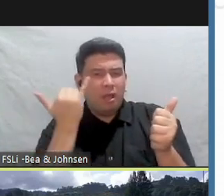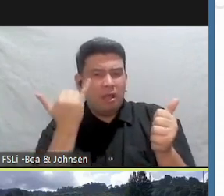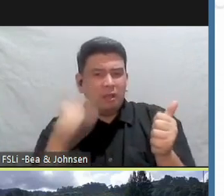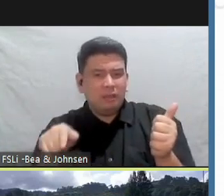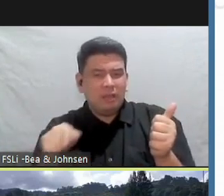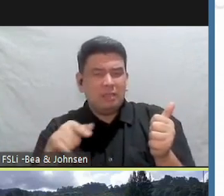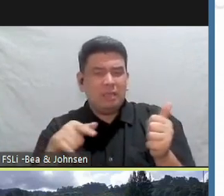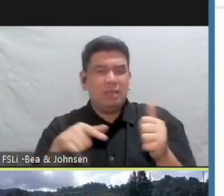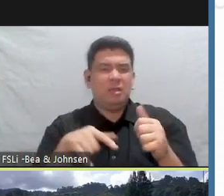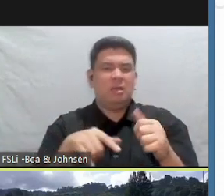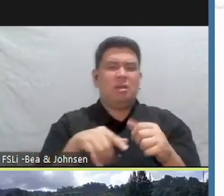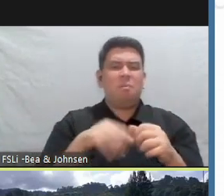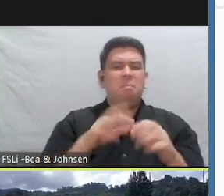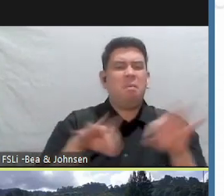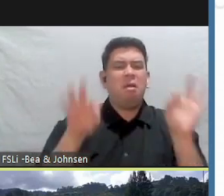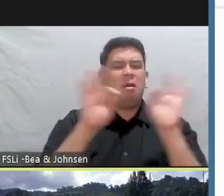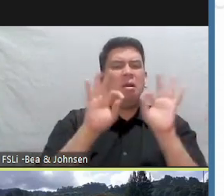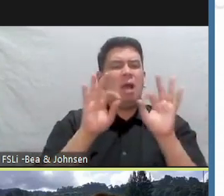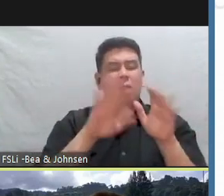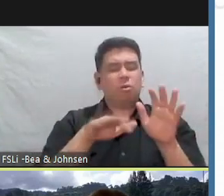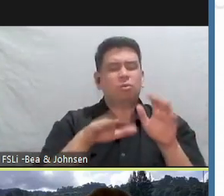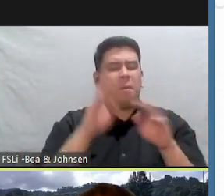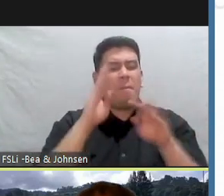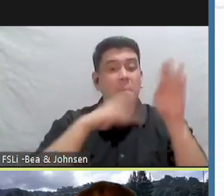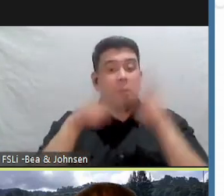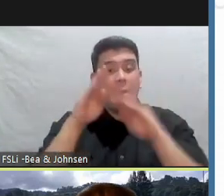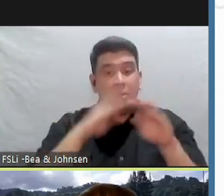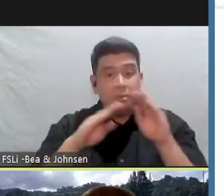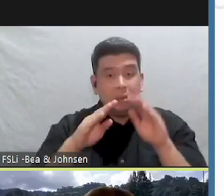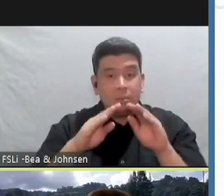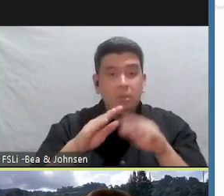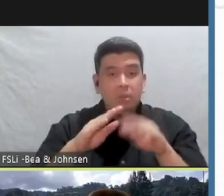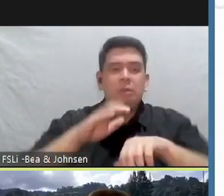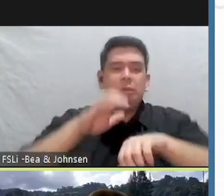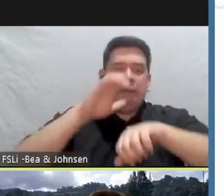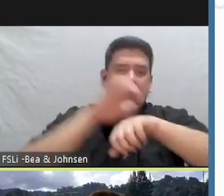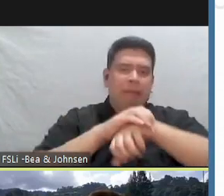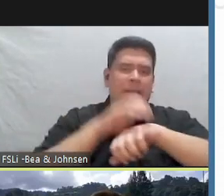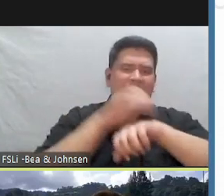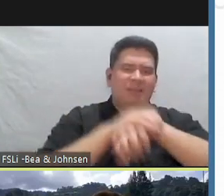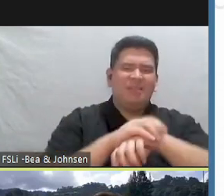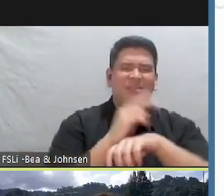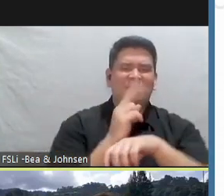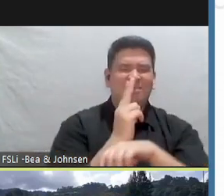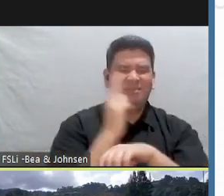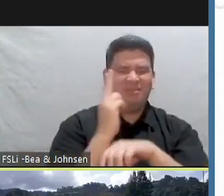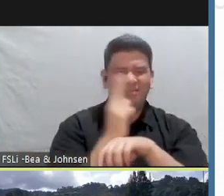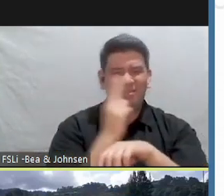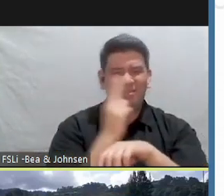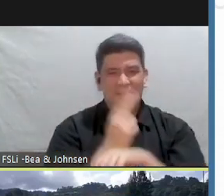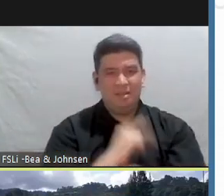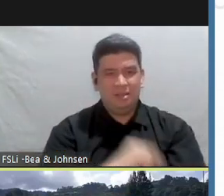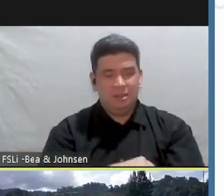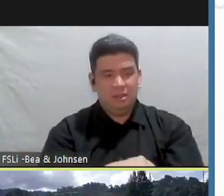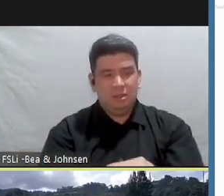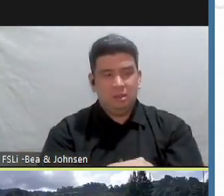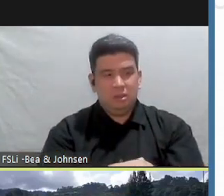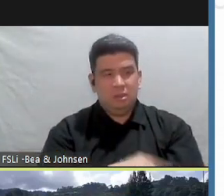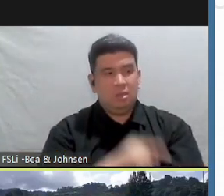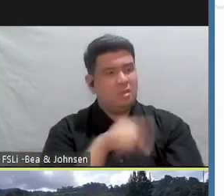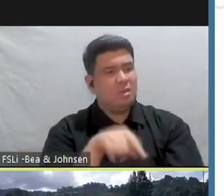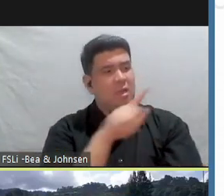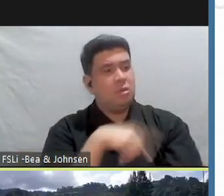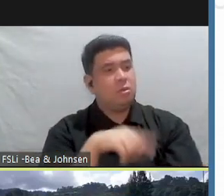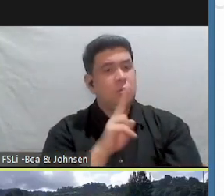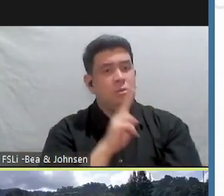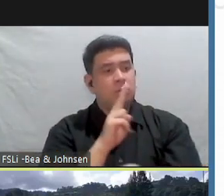ang problema sa edukasyon ay it's a language problem. Sabi nila, yung ginawa niyong paggamit ng English at hindi niyo